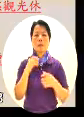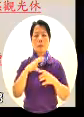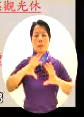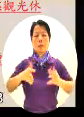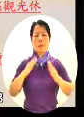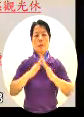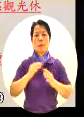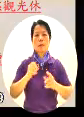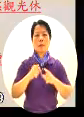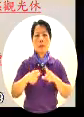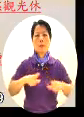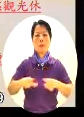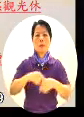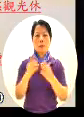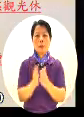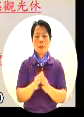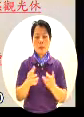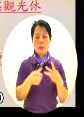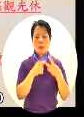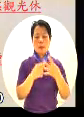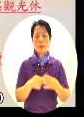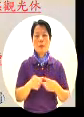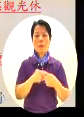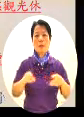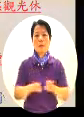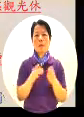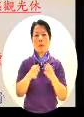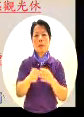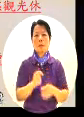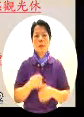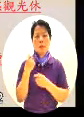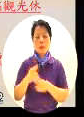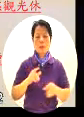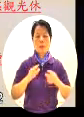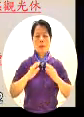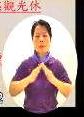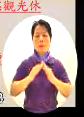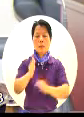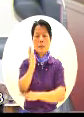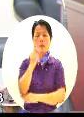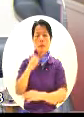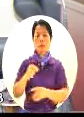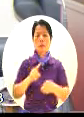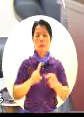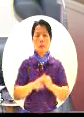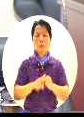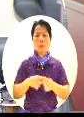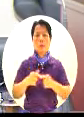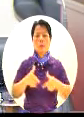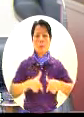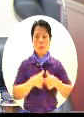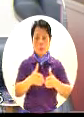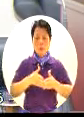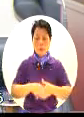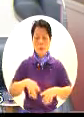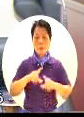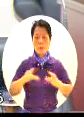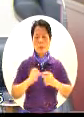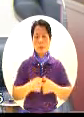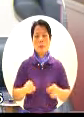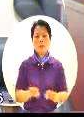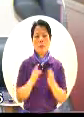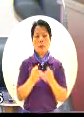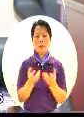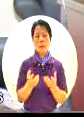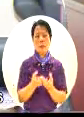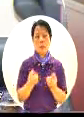哈。为什么我希望说开发新市政中心呢？还是有一个大型的开发区哈。